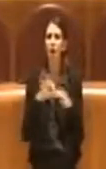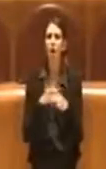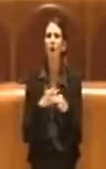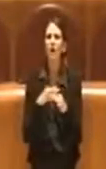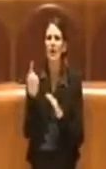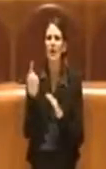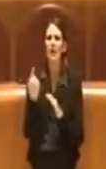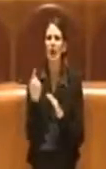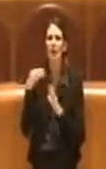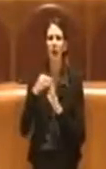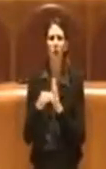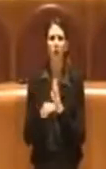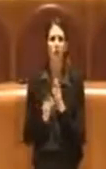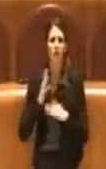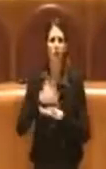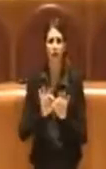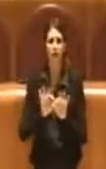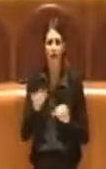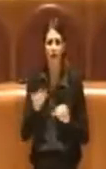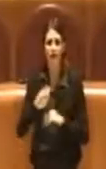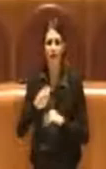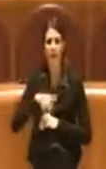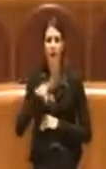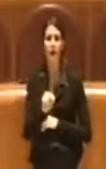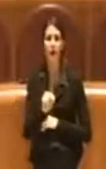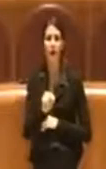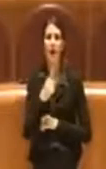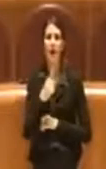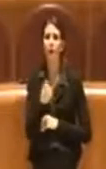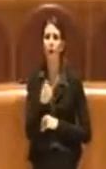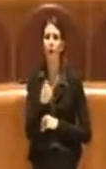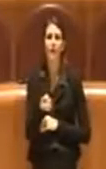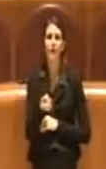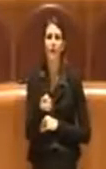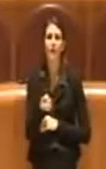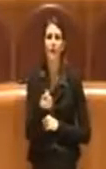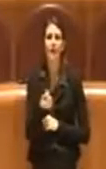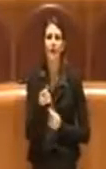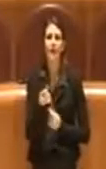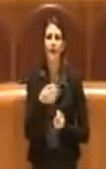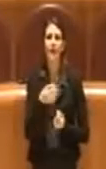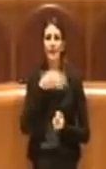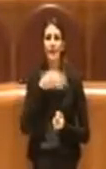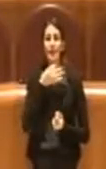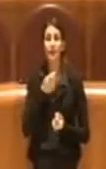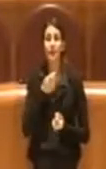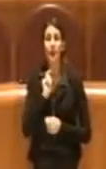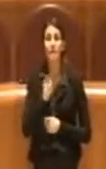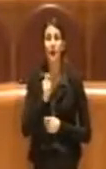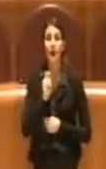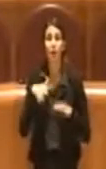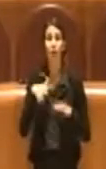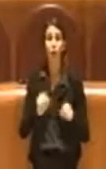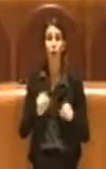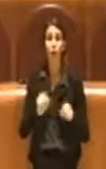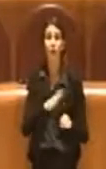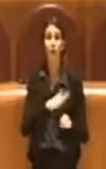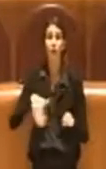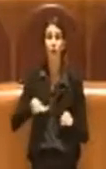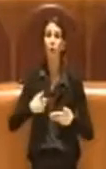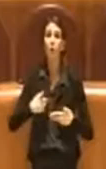stata neanche introdotta. Parliamo di esentare dal pagamento dell'occupazione di suolo pubblico per